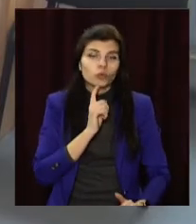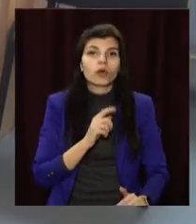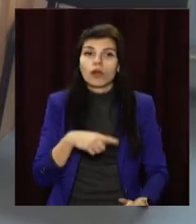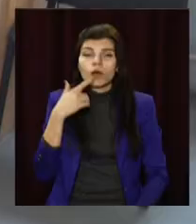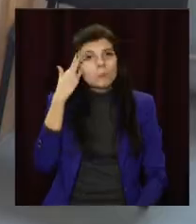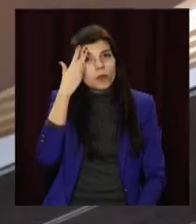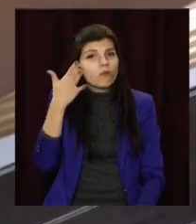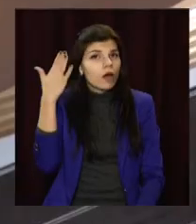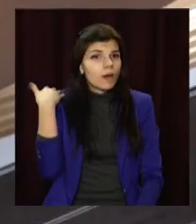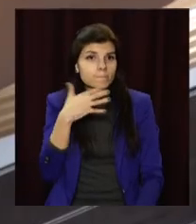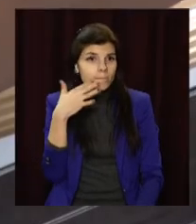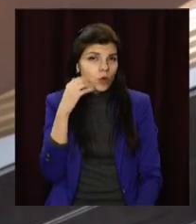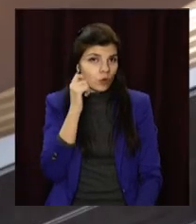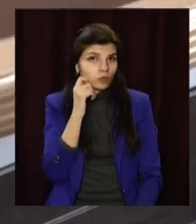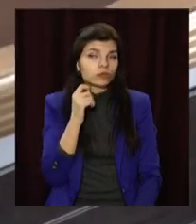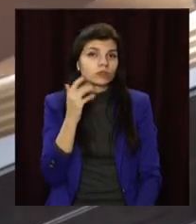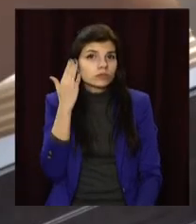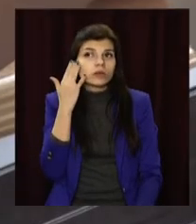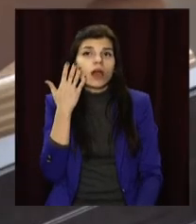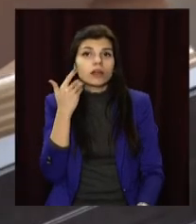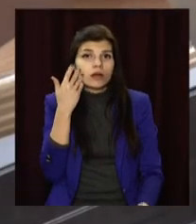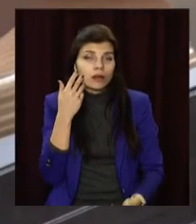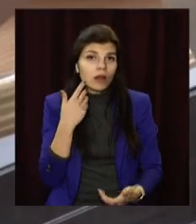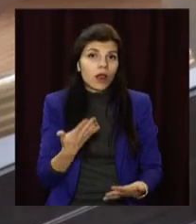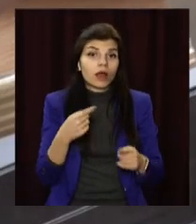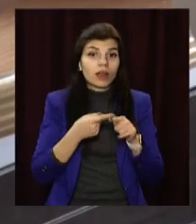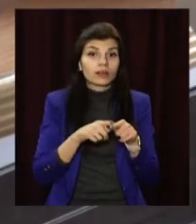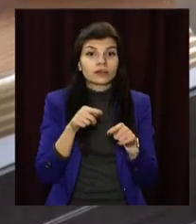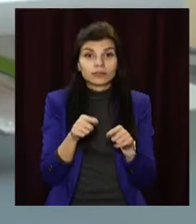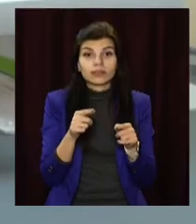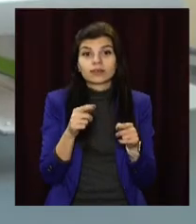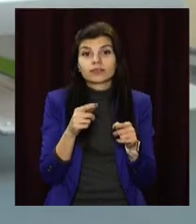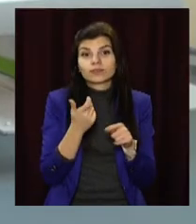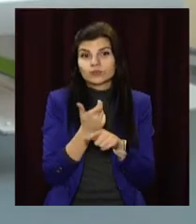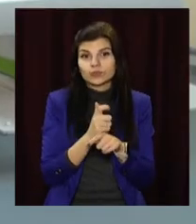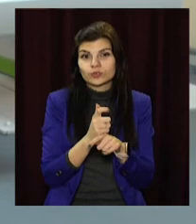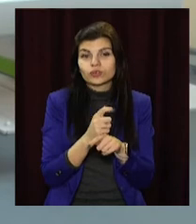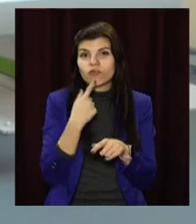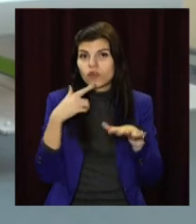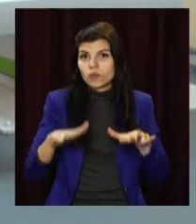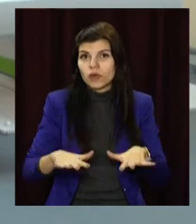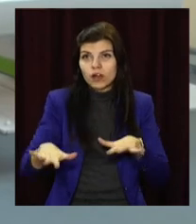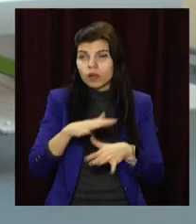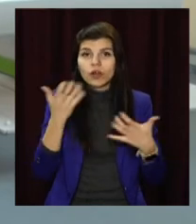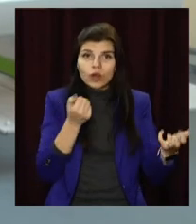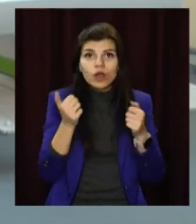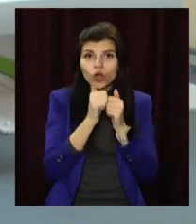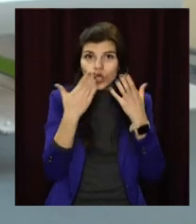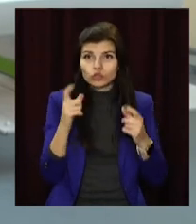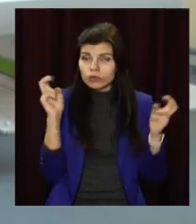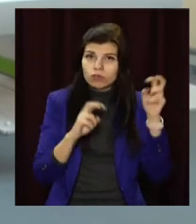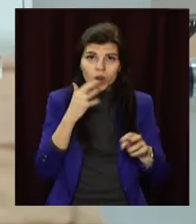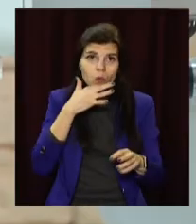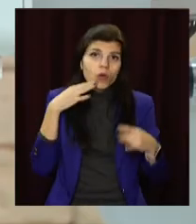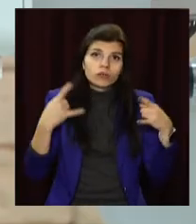один десяток років, каже її очільник. Адже заклад – перший у місті за кількістю ургентних хворих, яких приймають щодня.